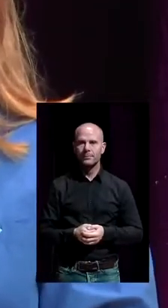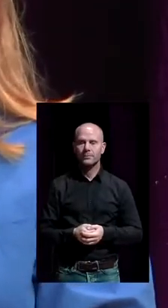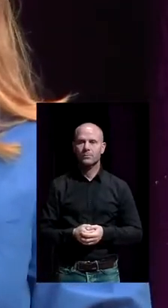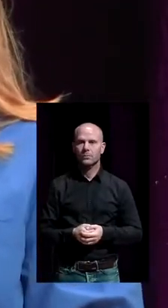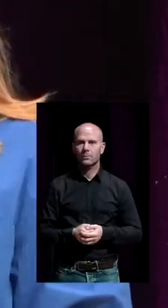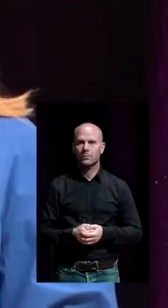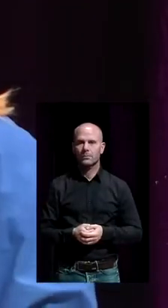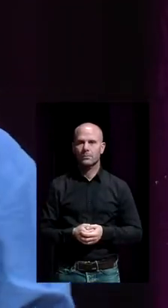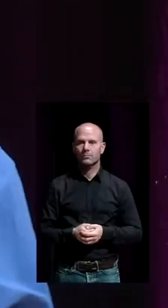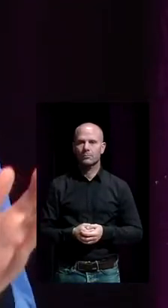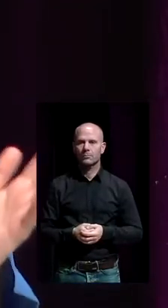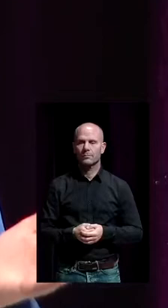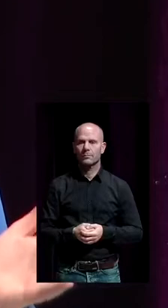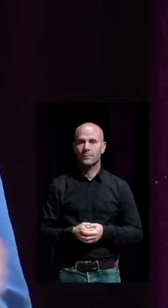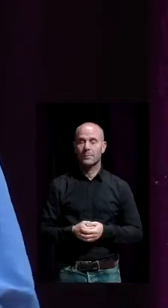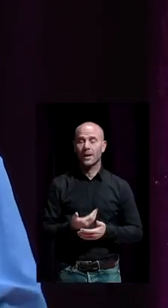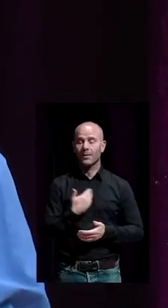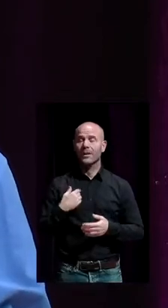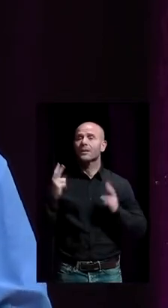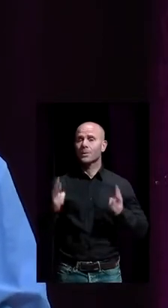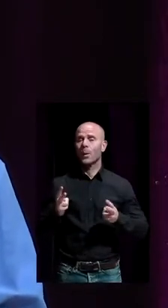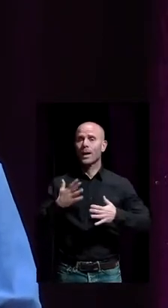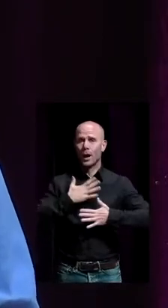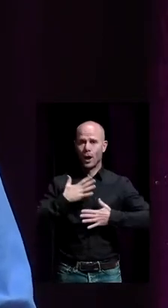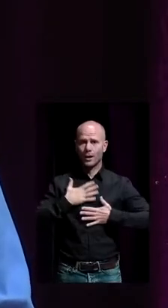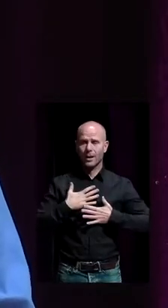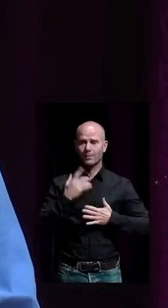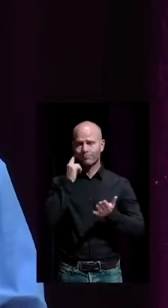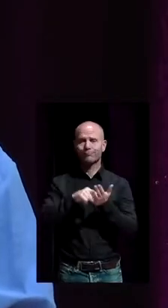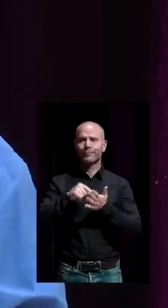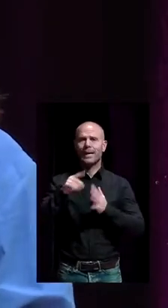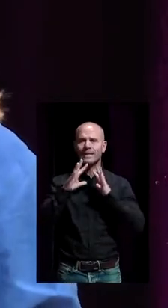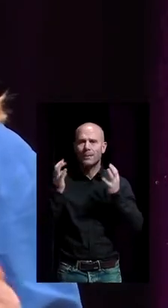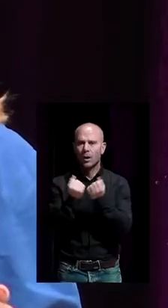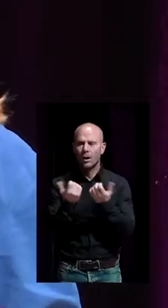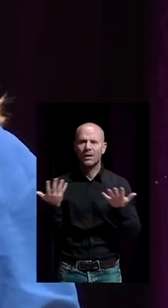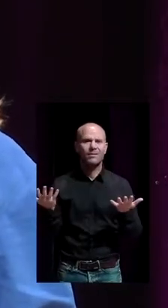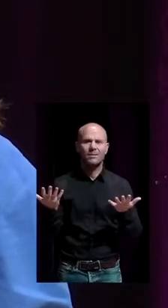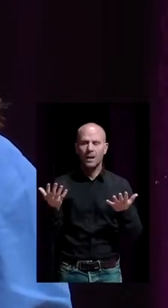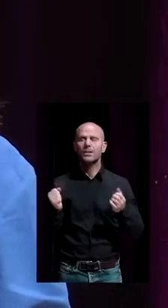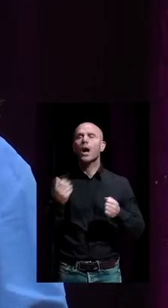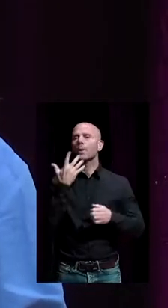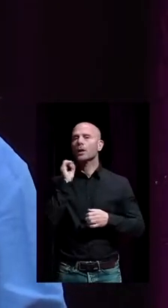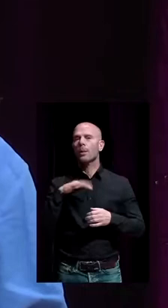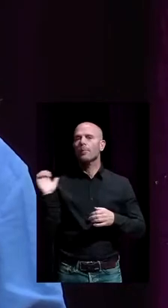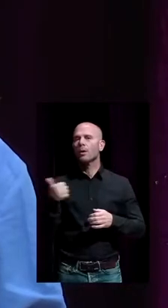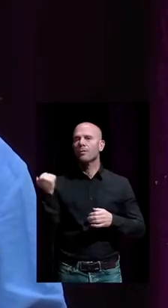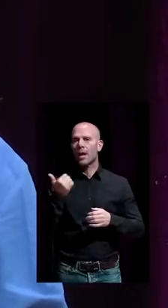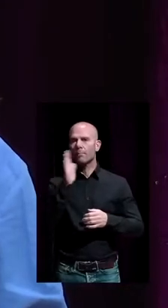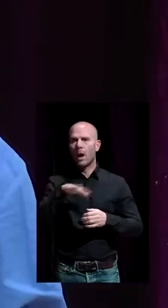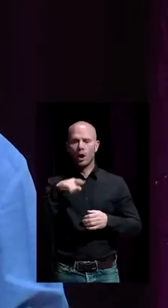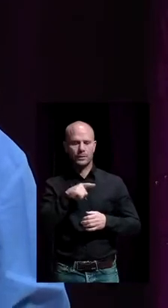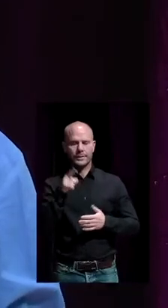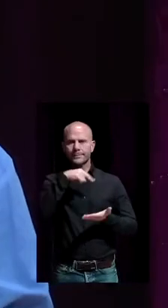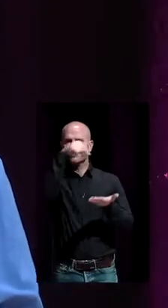Vi är så glada för att ha det här seminariet där vi ska tala om behovet av att sätta barn i